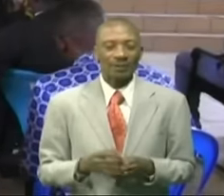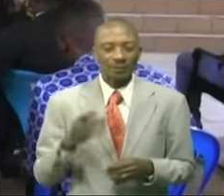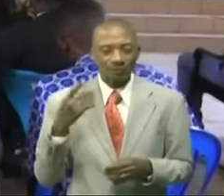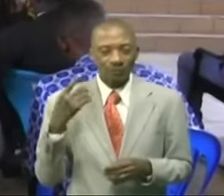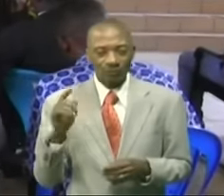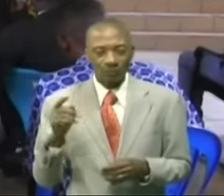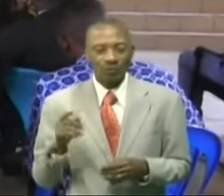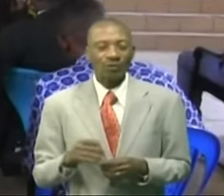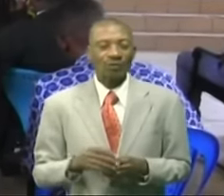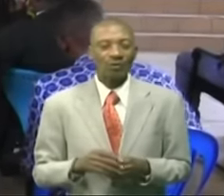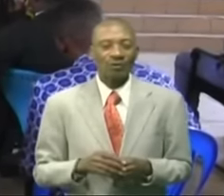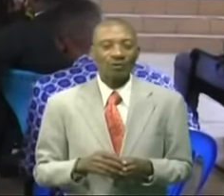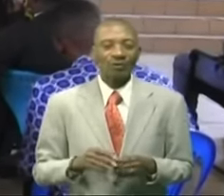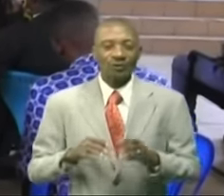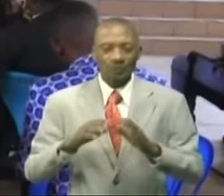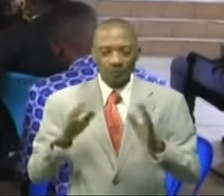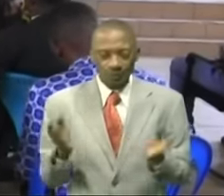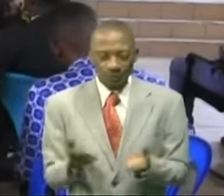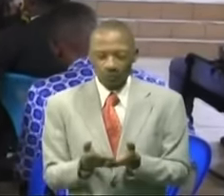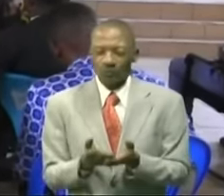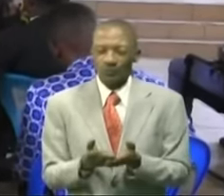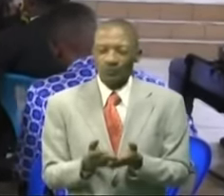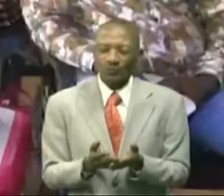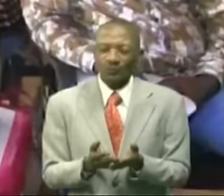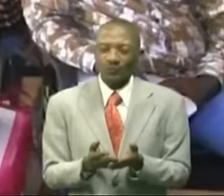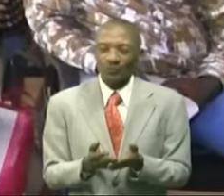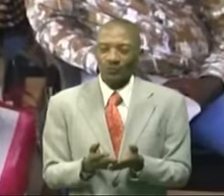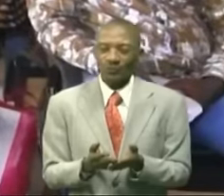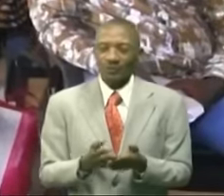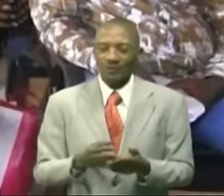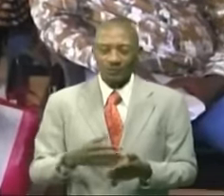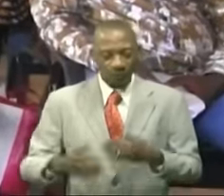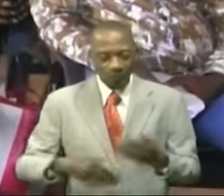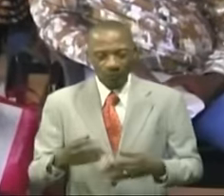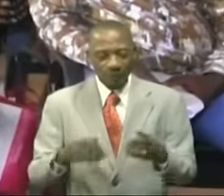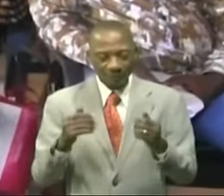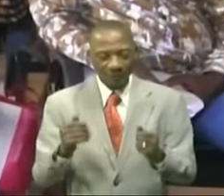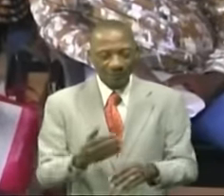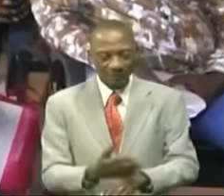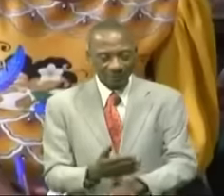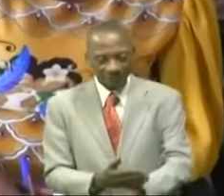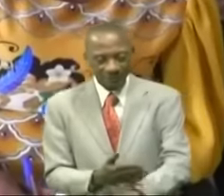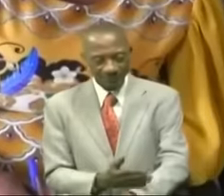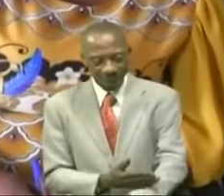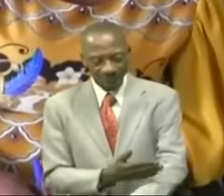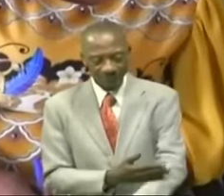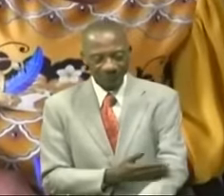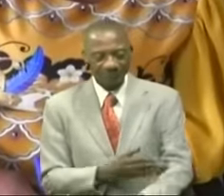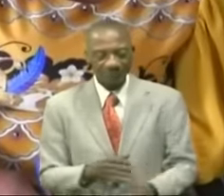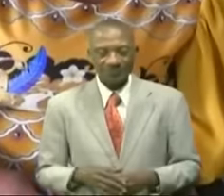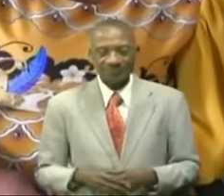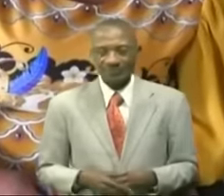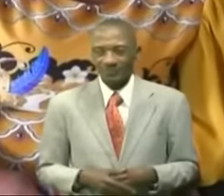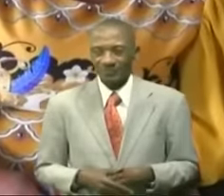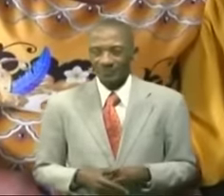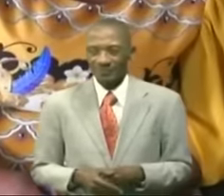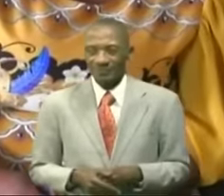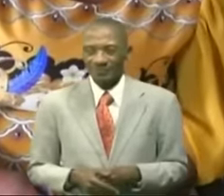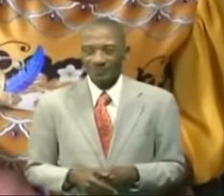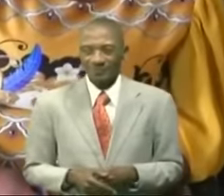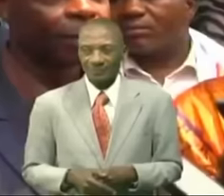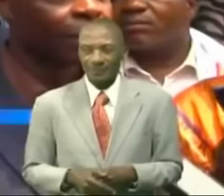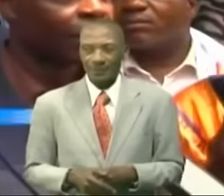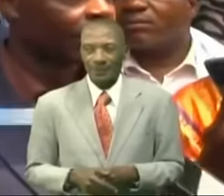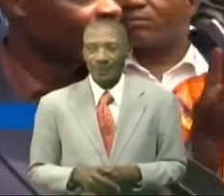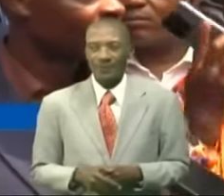qui composent cette province éducationnelle déménager aucun effort pour appliquer ces résolutions. Nous appelons à faire la ronde de